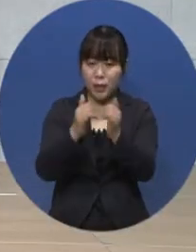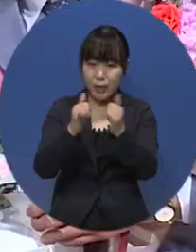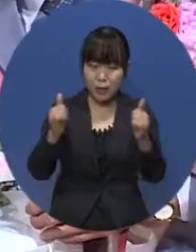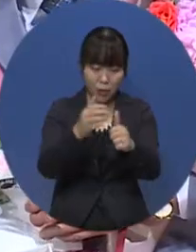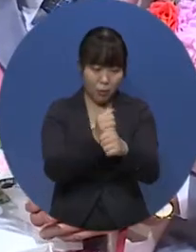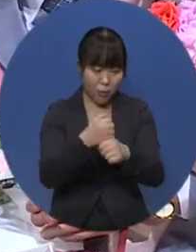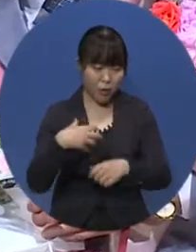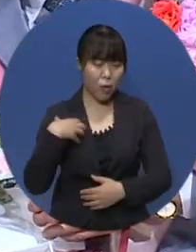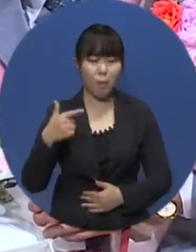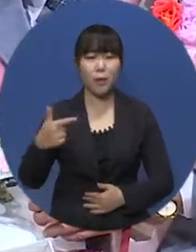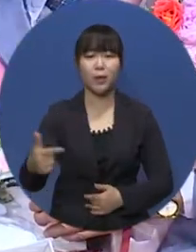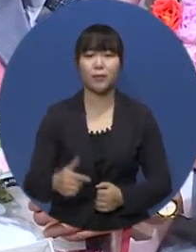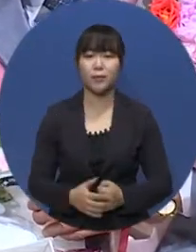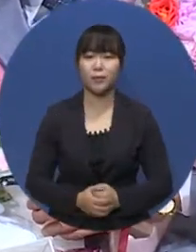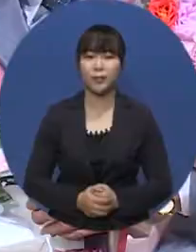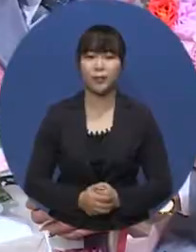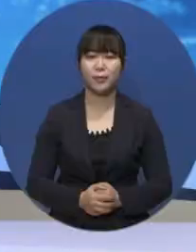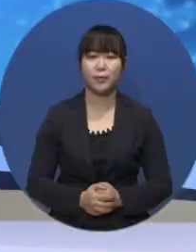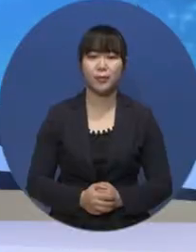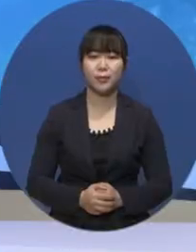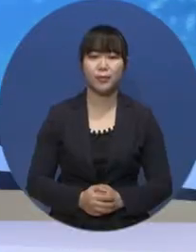검거의 역할을 해왔습니다.